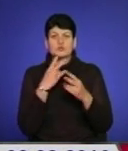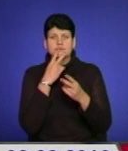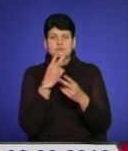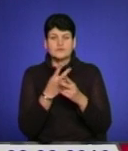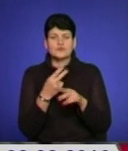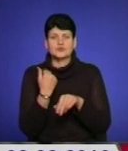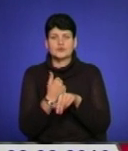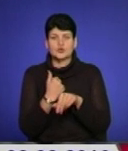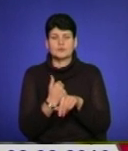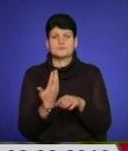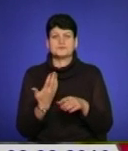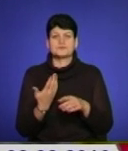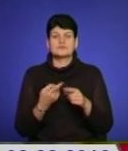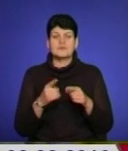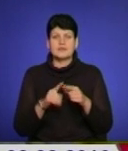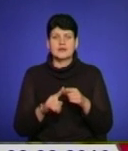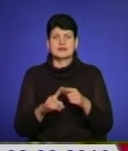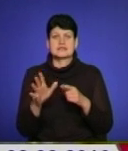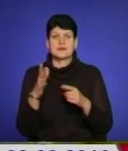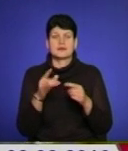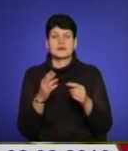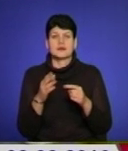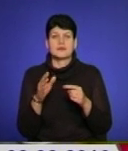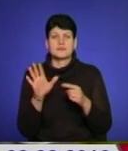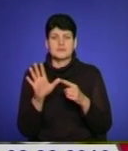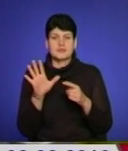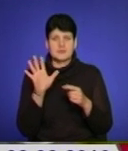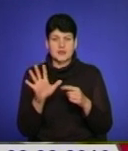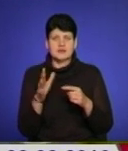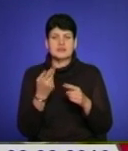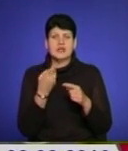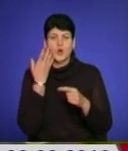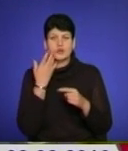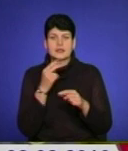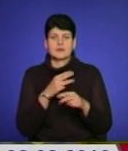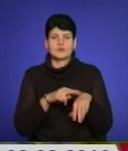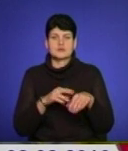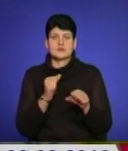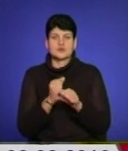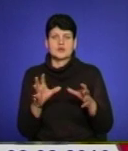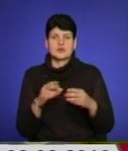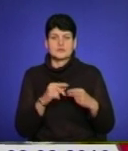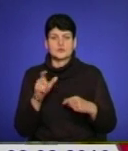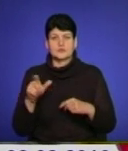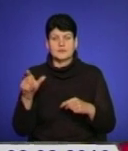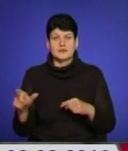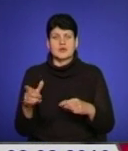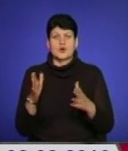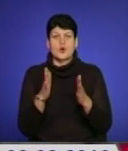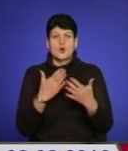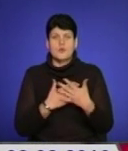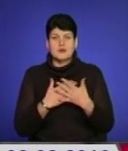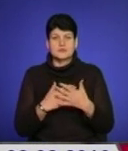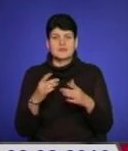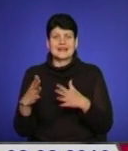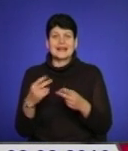на таких пріоритетах. Їх п'ять. Це community policing, коли поліція працює з громадою разом. Також поліція громадської безпеки,